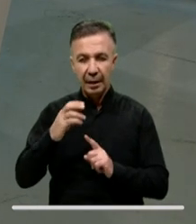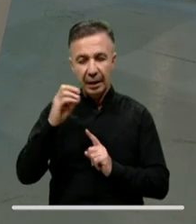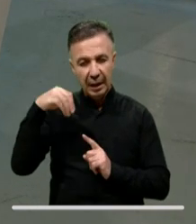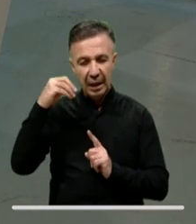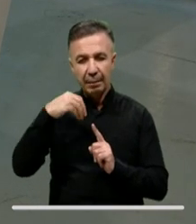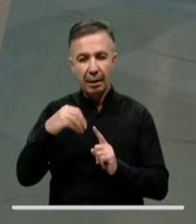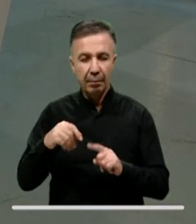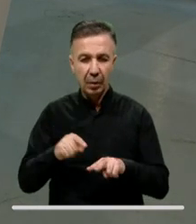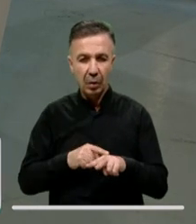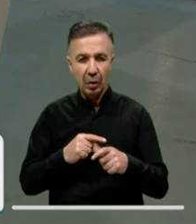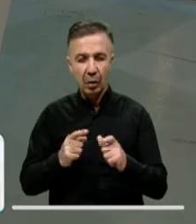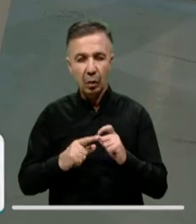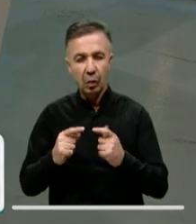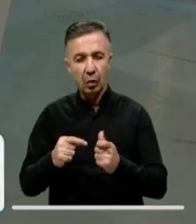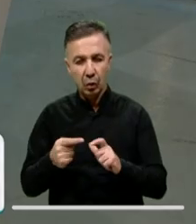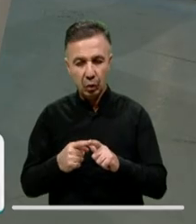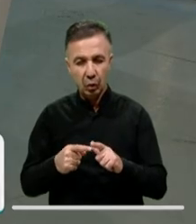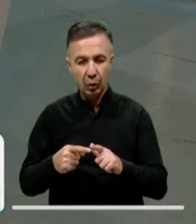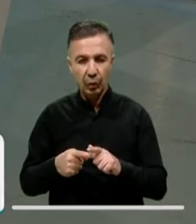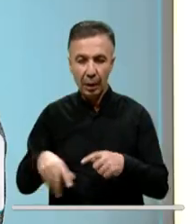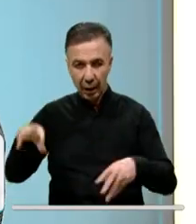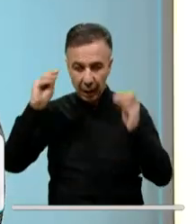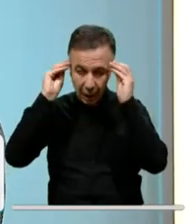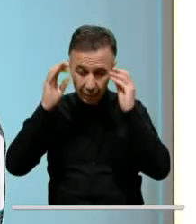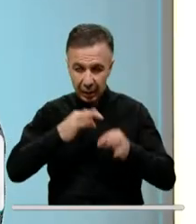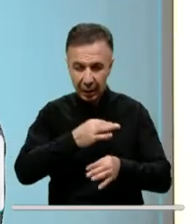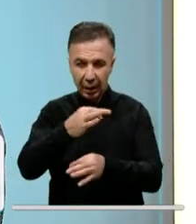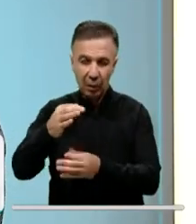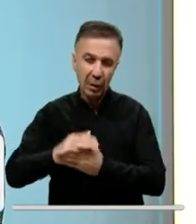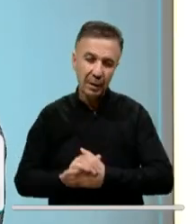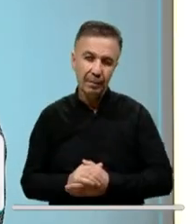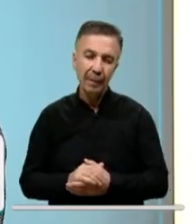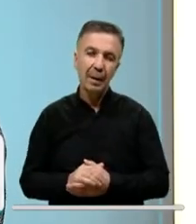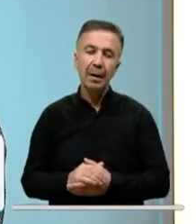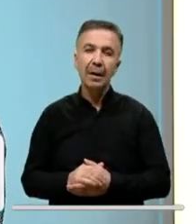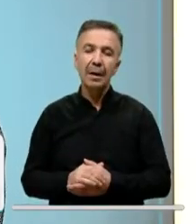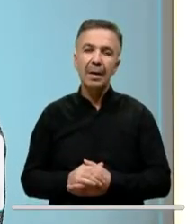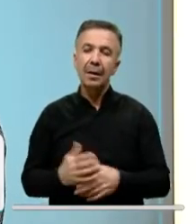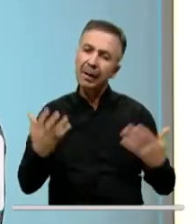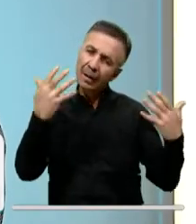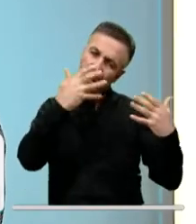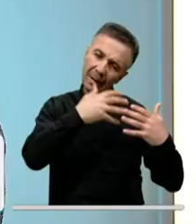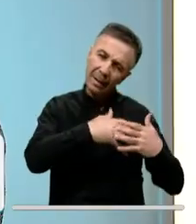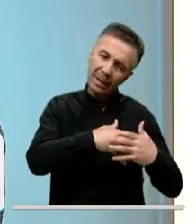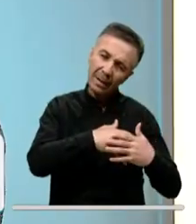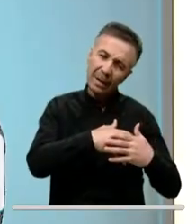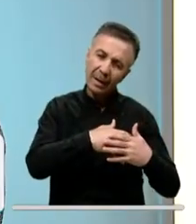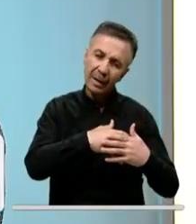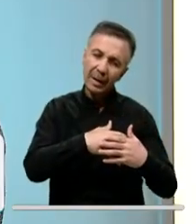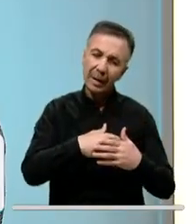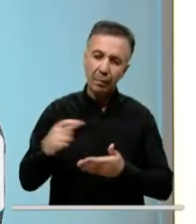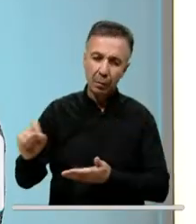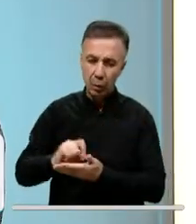diğer alimlere göre ise dediğim gibi geceden Müzdelife'de vakfe